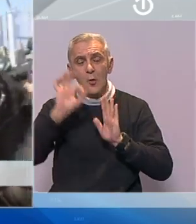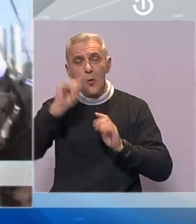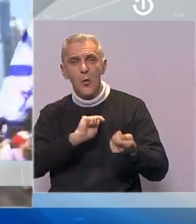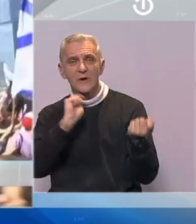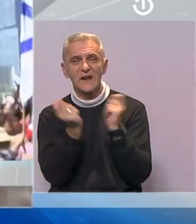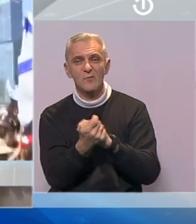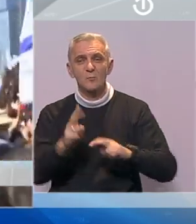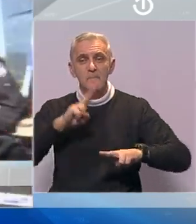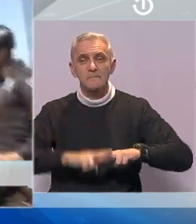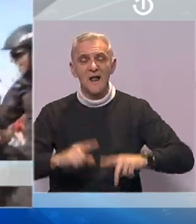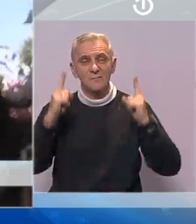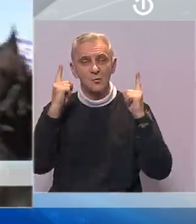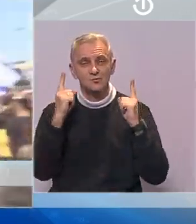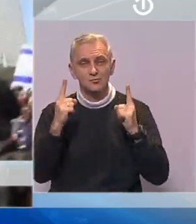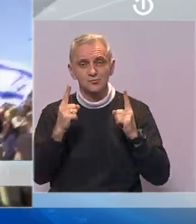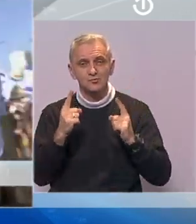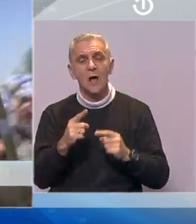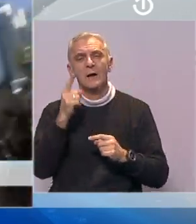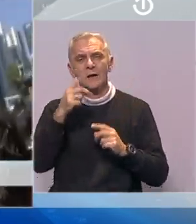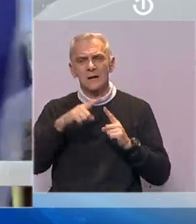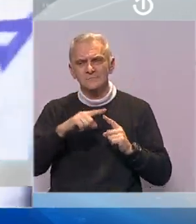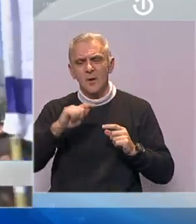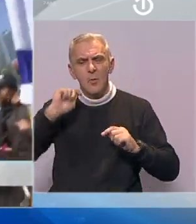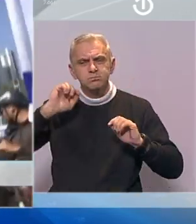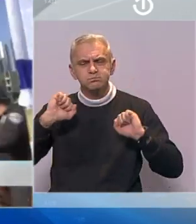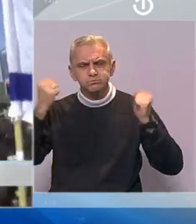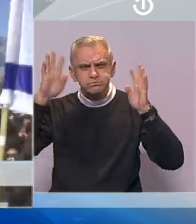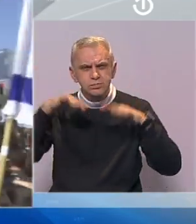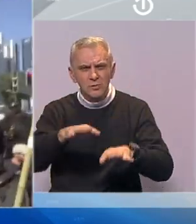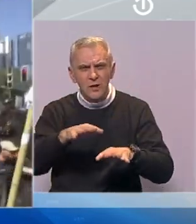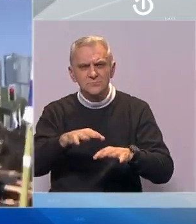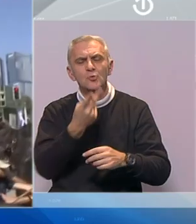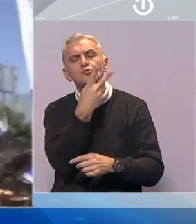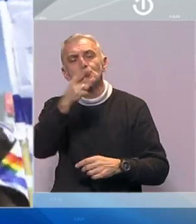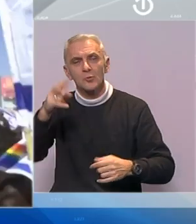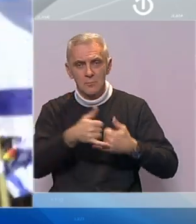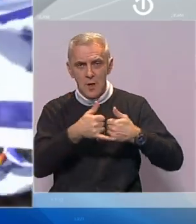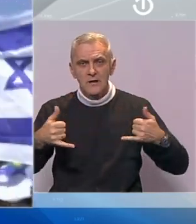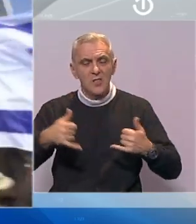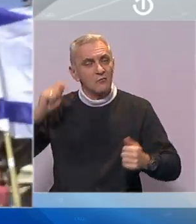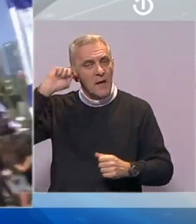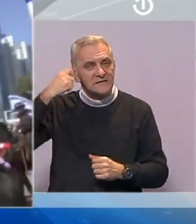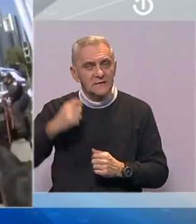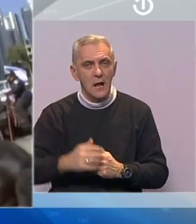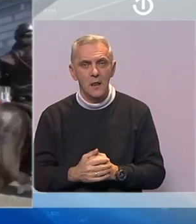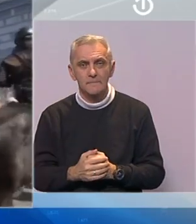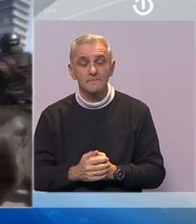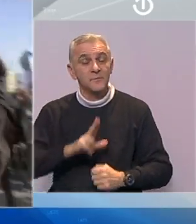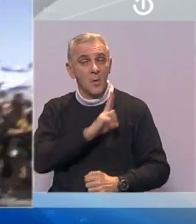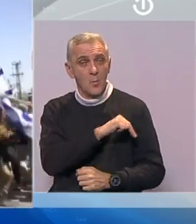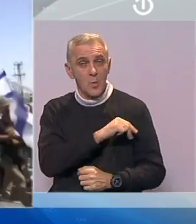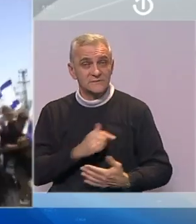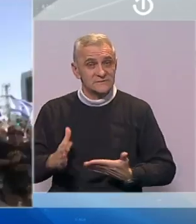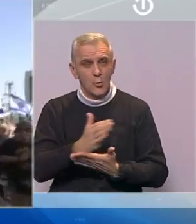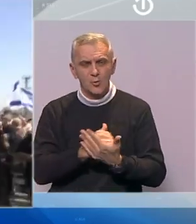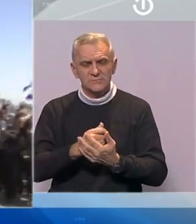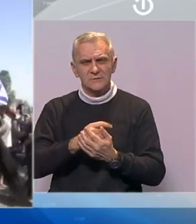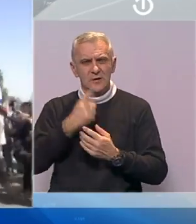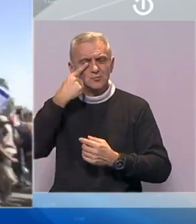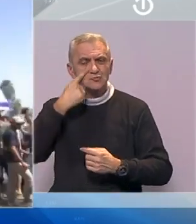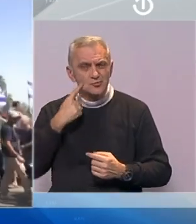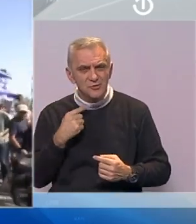reformi pravosuđa. Osim u Tel Avivu, protesti se održavaju i u drugim gradovima Izraela. Policija je koristila suzavce,